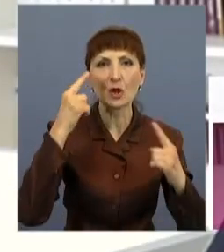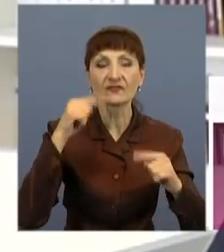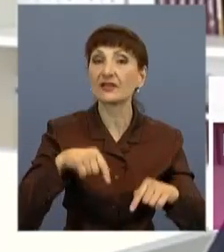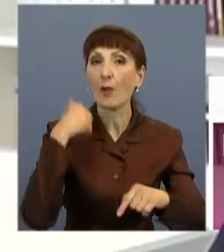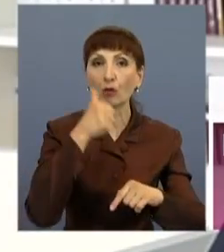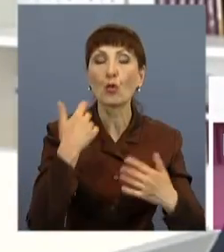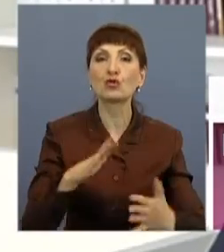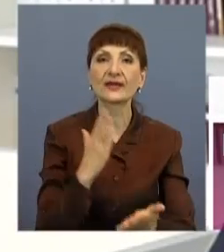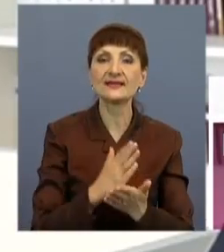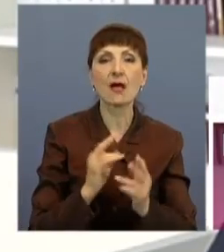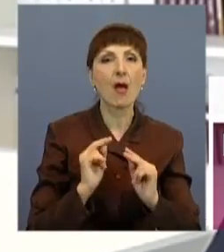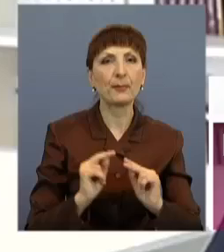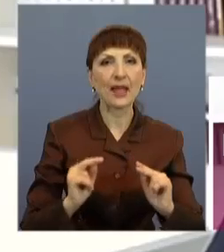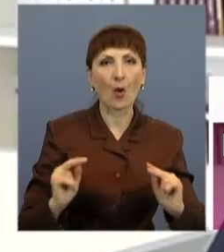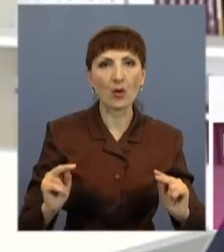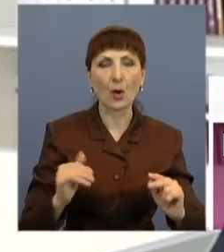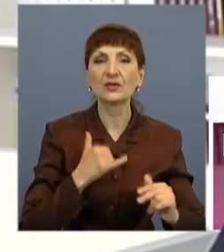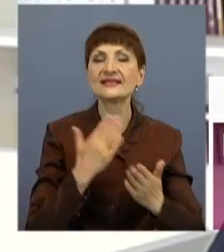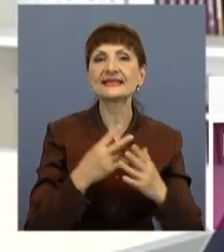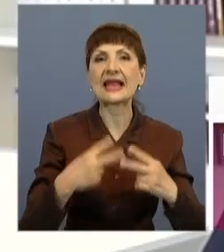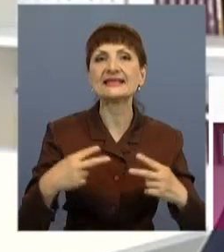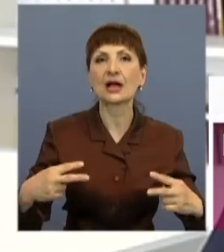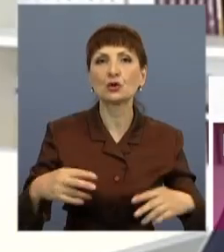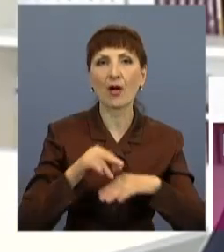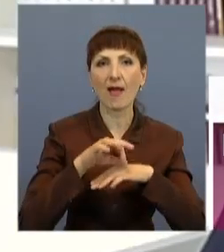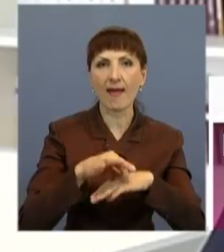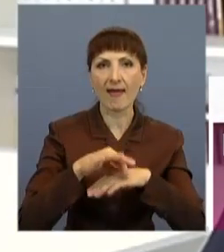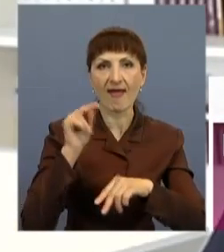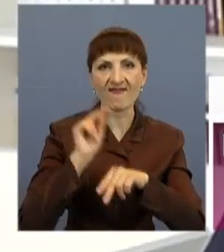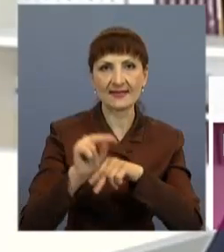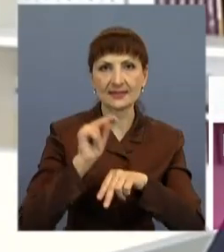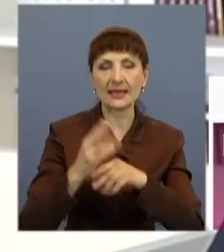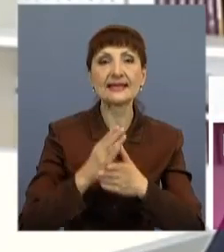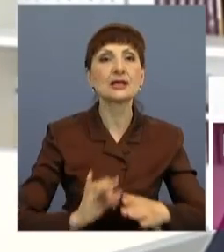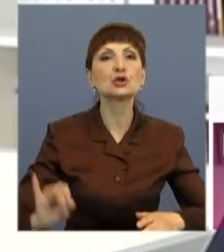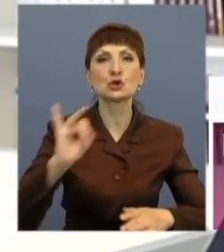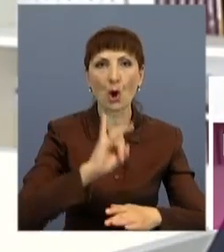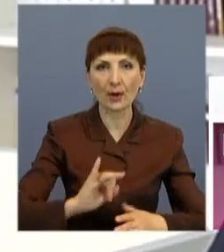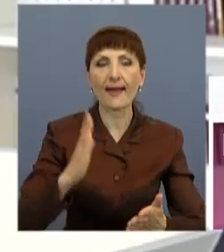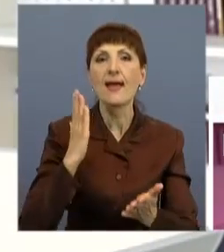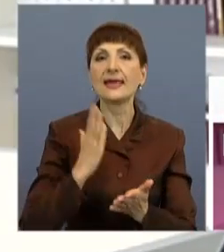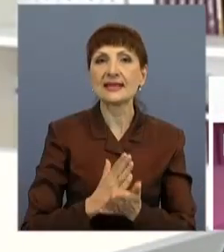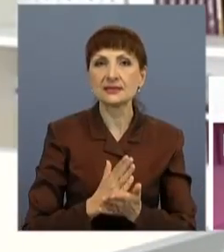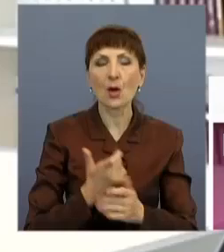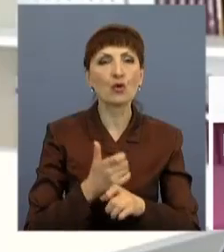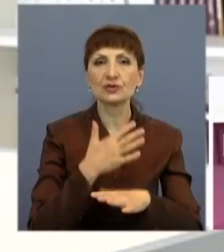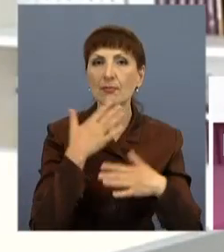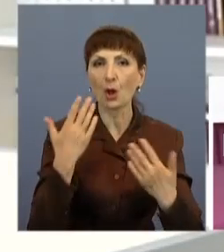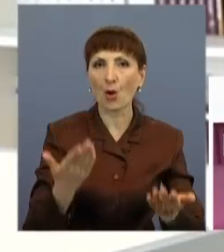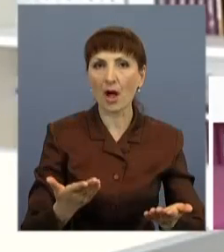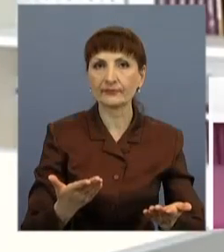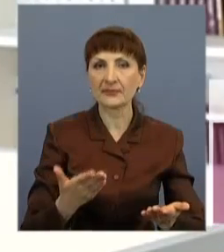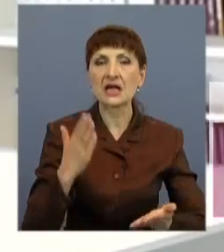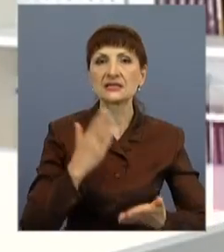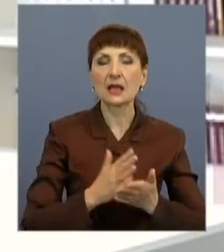уже есть педагогика, у нас есть литературоведение, у нас есть история, у нас есть... Очень много